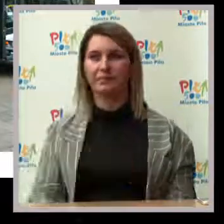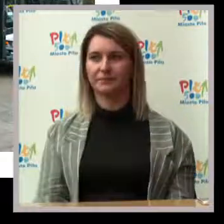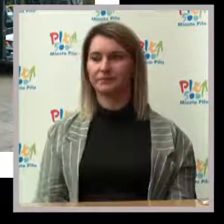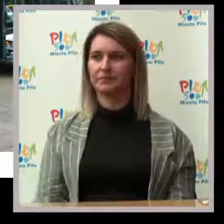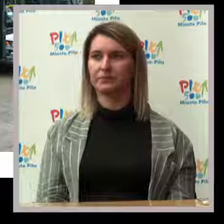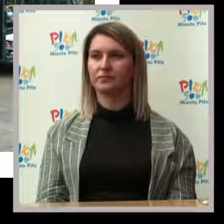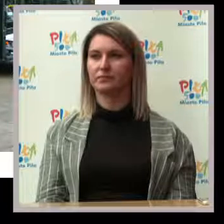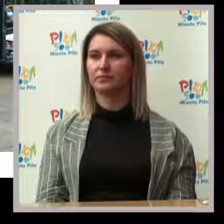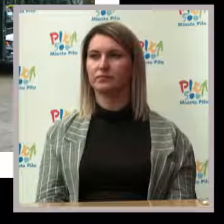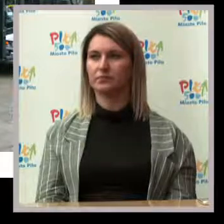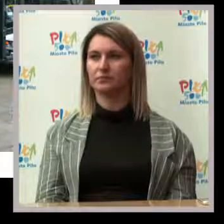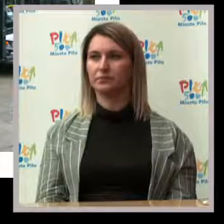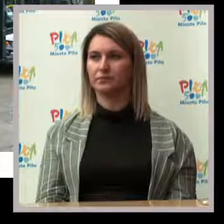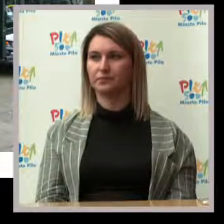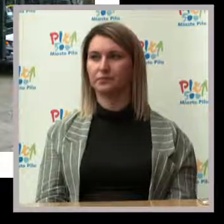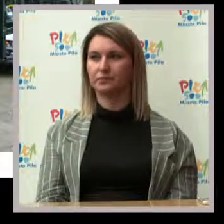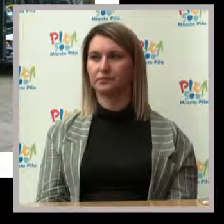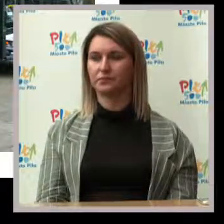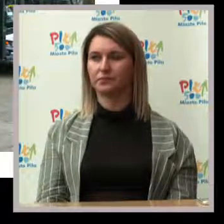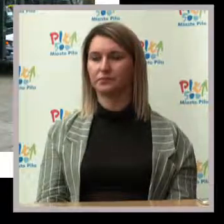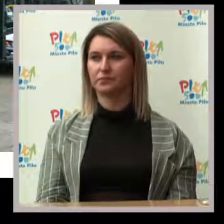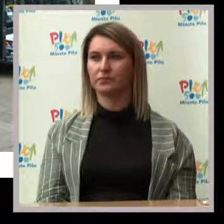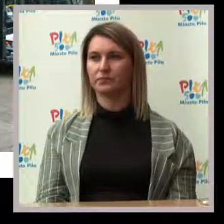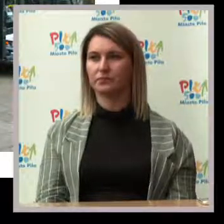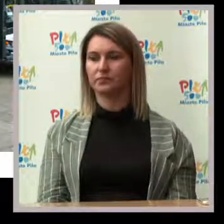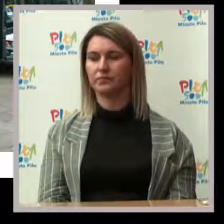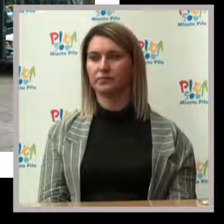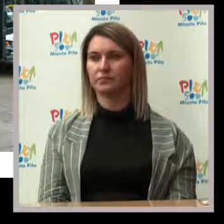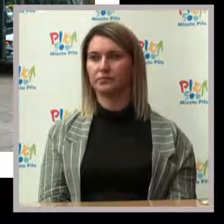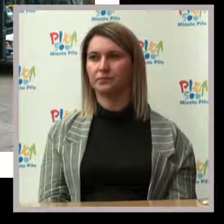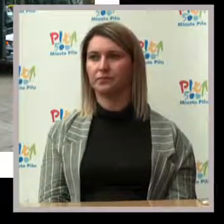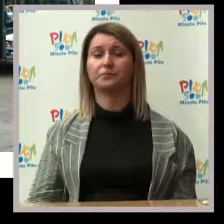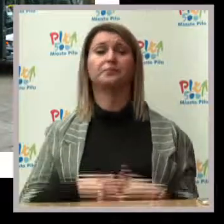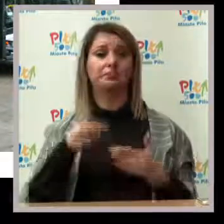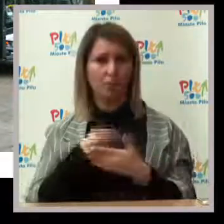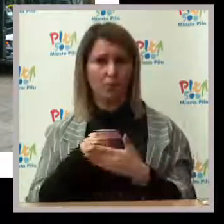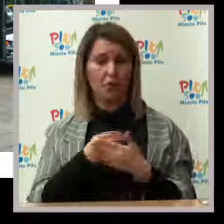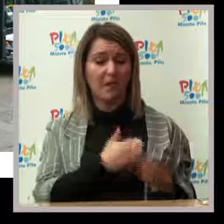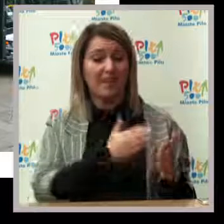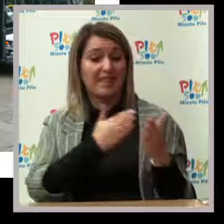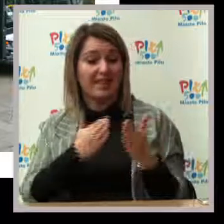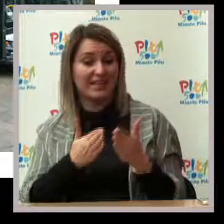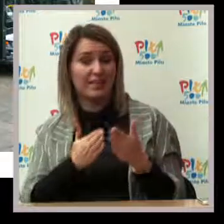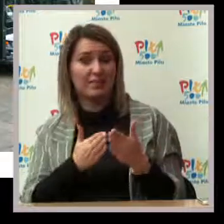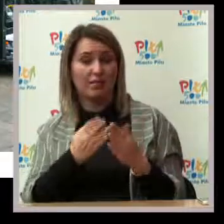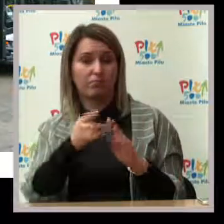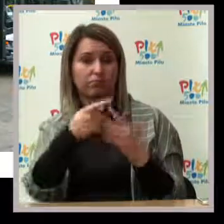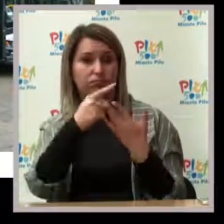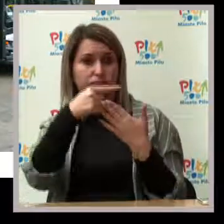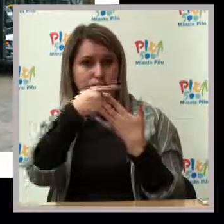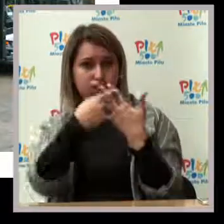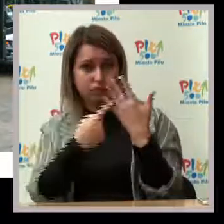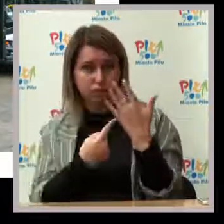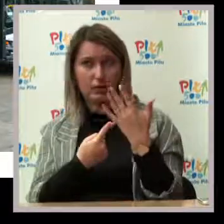to nie tylko już wyzwania, ale rzeczywistość. Kupujemy kolejnych kilkanaście autobusów. Będziemy mieć niedługo najmłodszą flotę